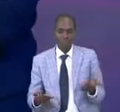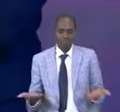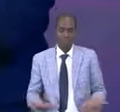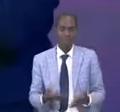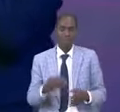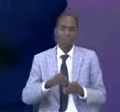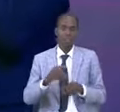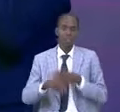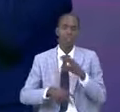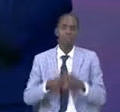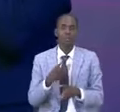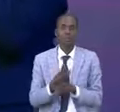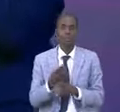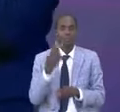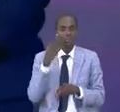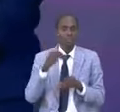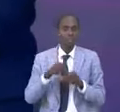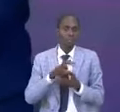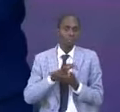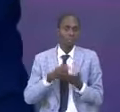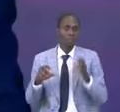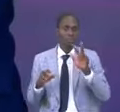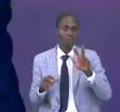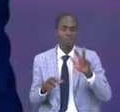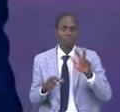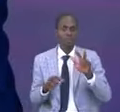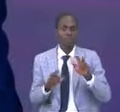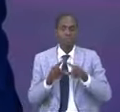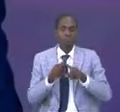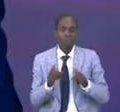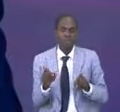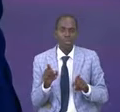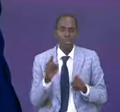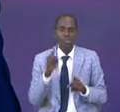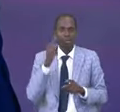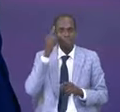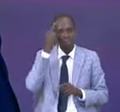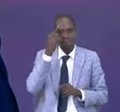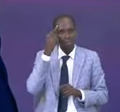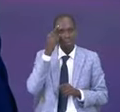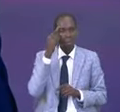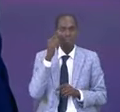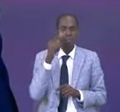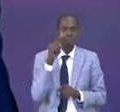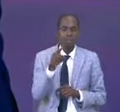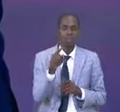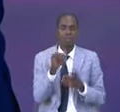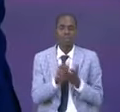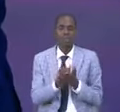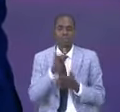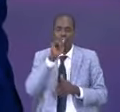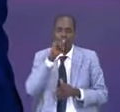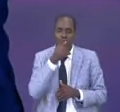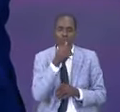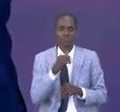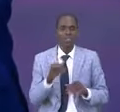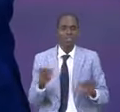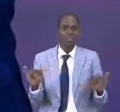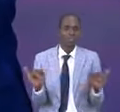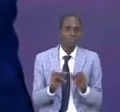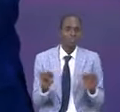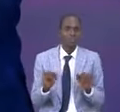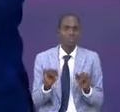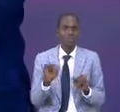le 27 3 nous dit considéré en effet celui qui a supporté comme ça personne une telle opposition de la part des